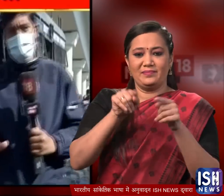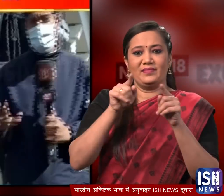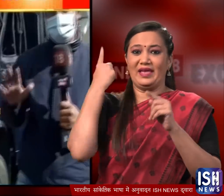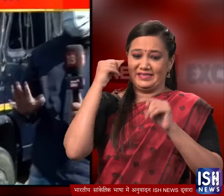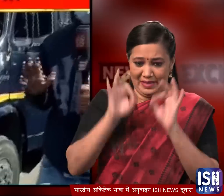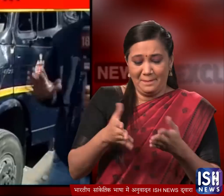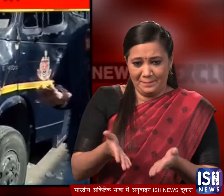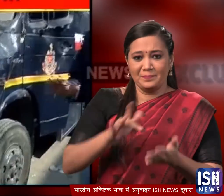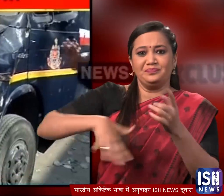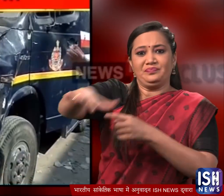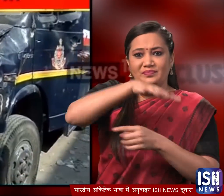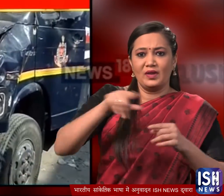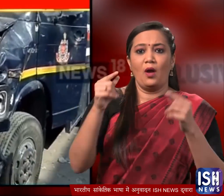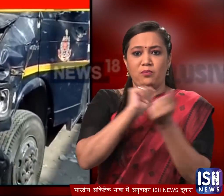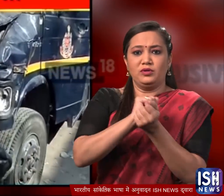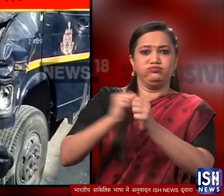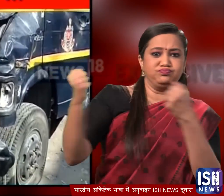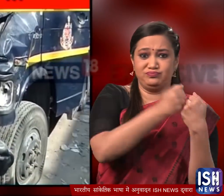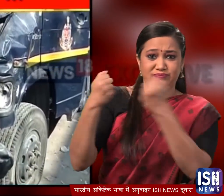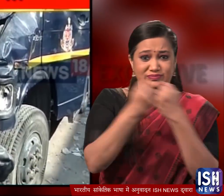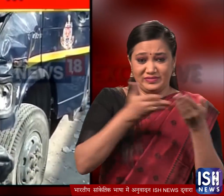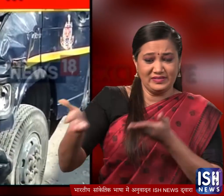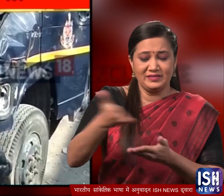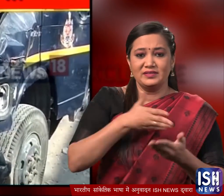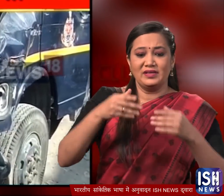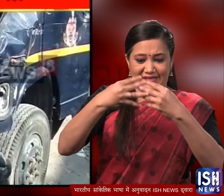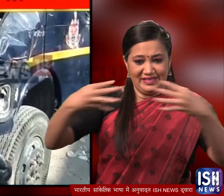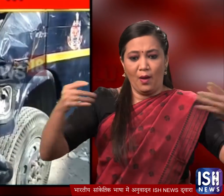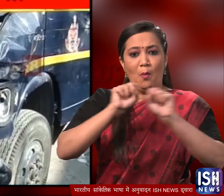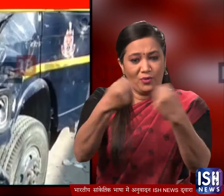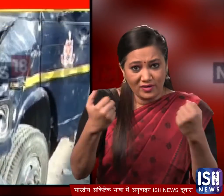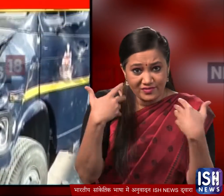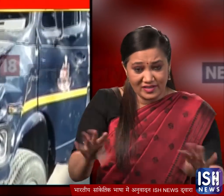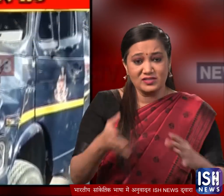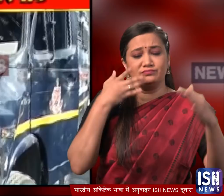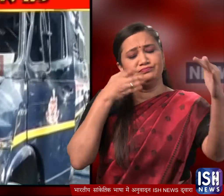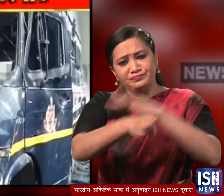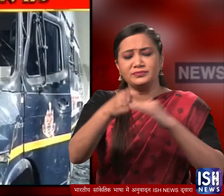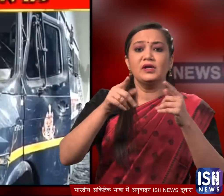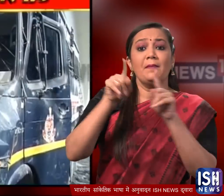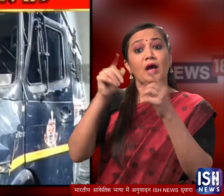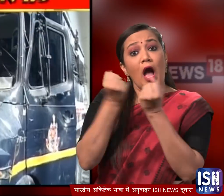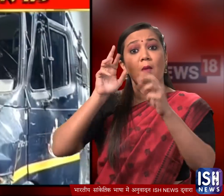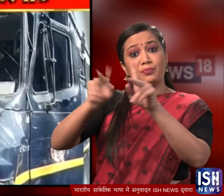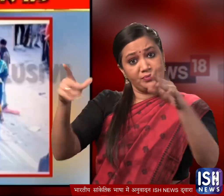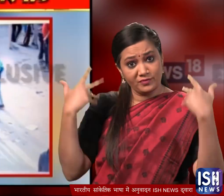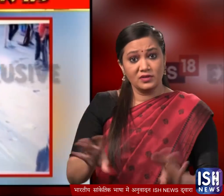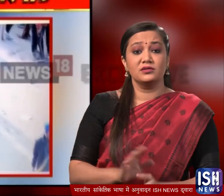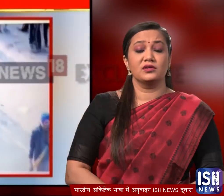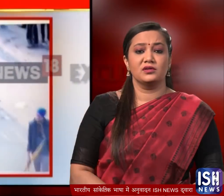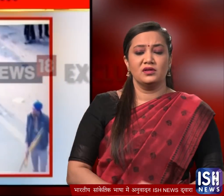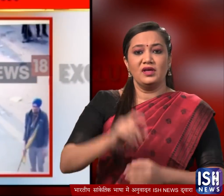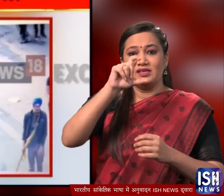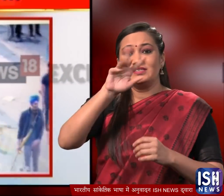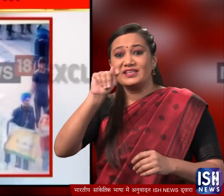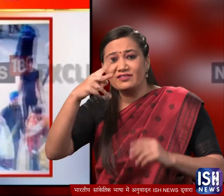पहुंचे थे और यहां पर ही पुलिस से उनकी झड़प हुई। पुलिस के बैरिकेड्स को तोड़ा और उसके बाद कई गाड़ियों को भी तोड़ा गया। दिल्ली